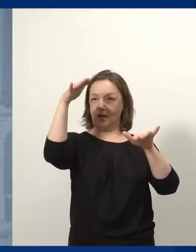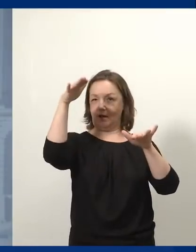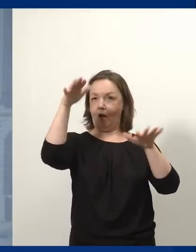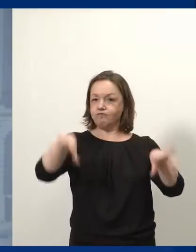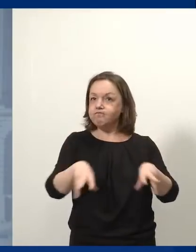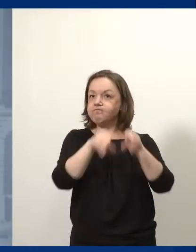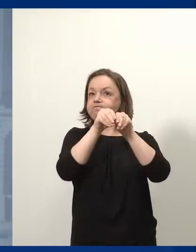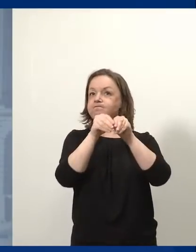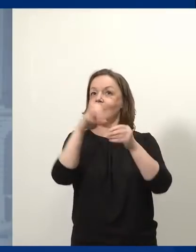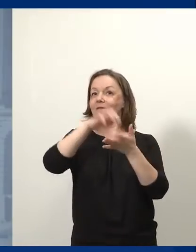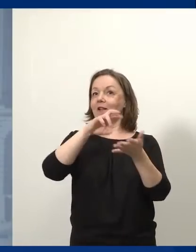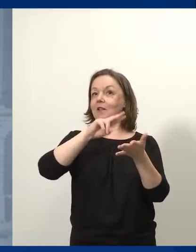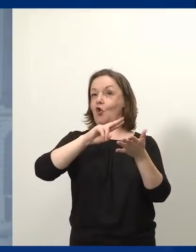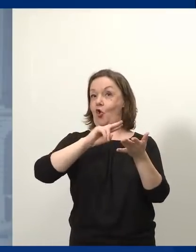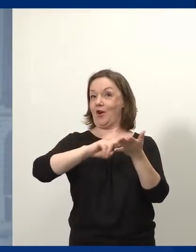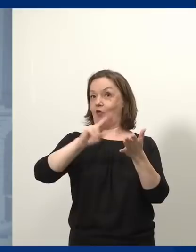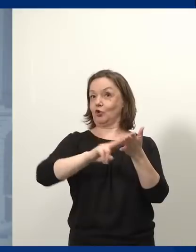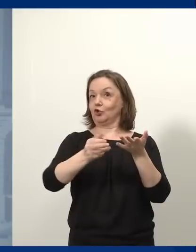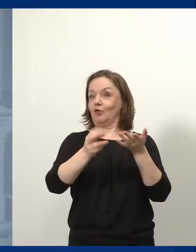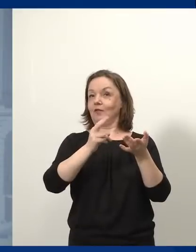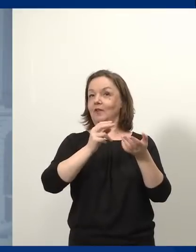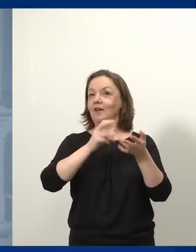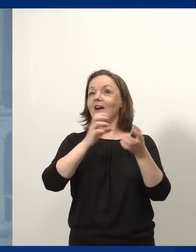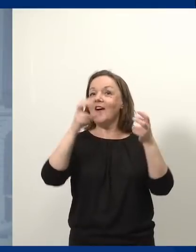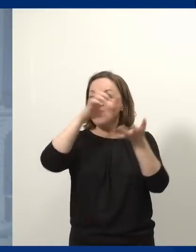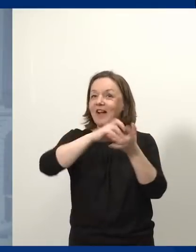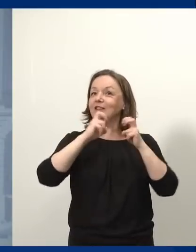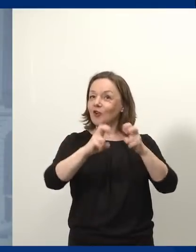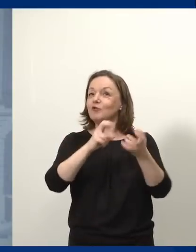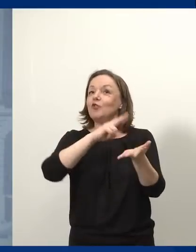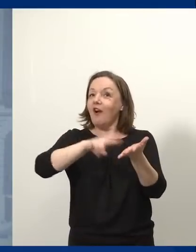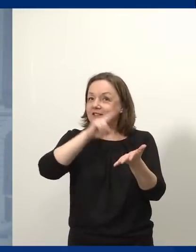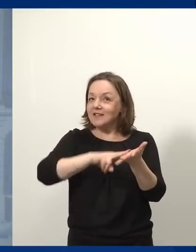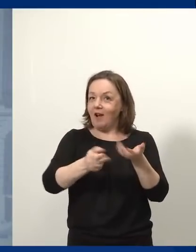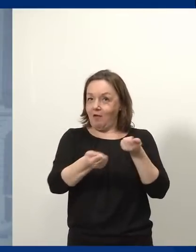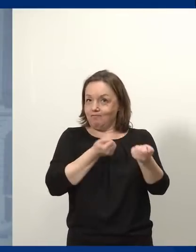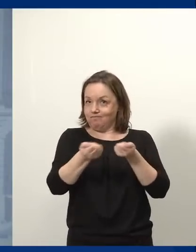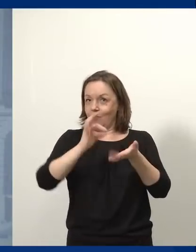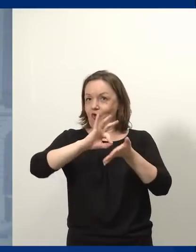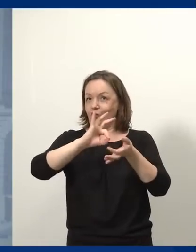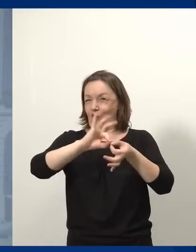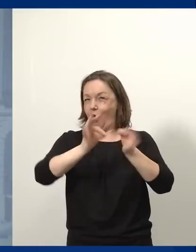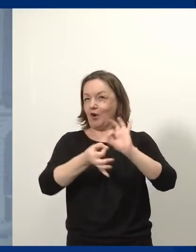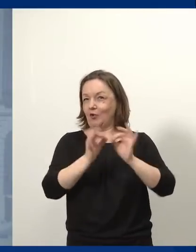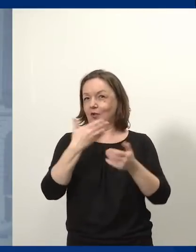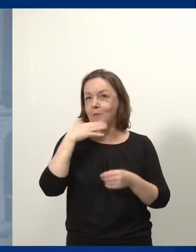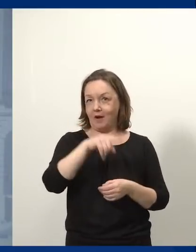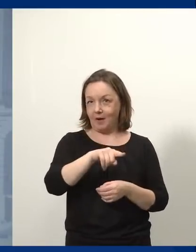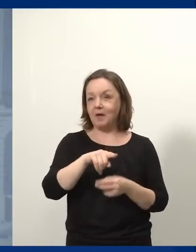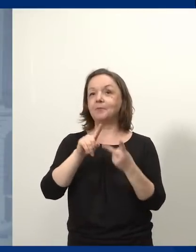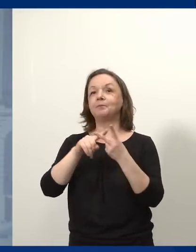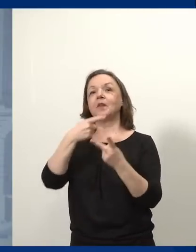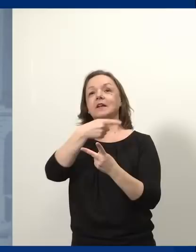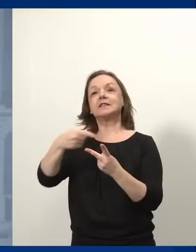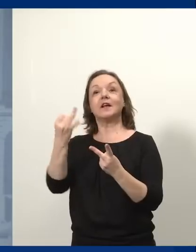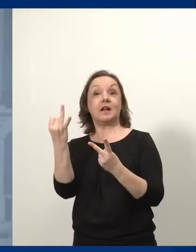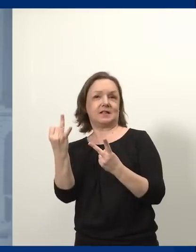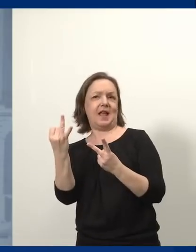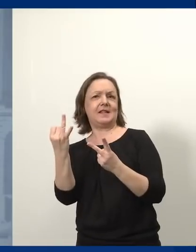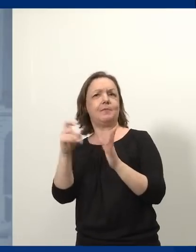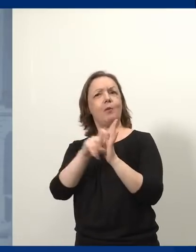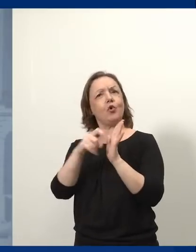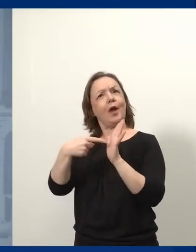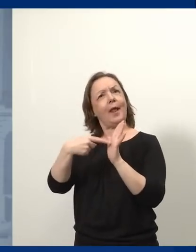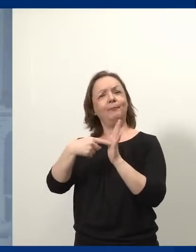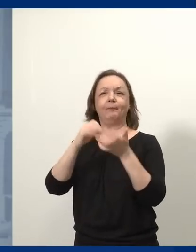valtioneuvoston kanslialle, entistä parempaa viestinnän koordinaatiota, ja tämän 107 pykälän voisi ikään kuin luonnehtia